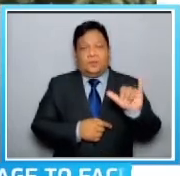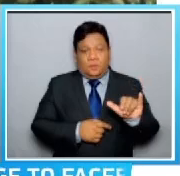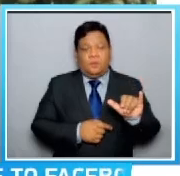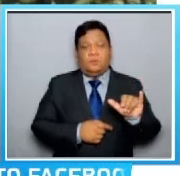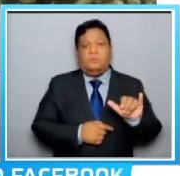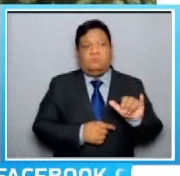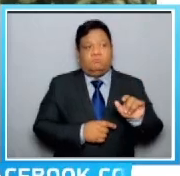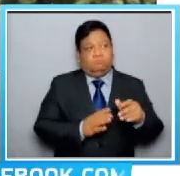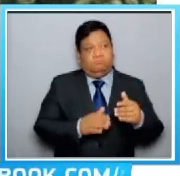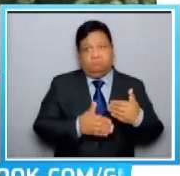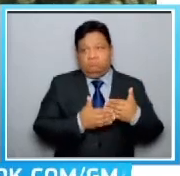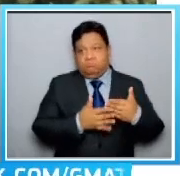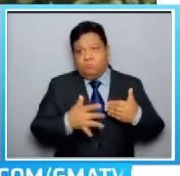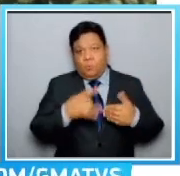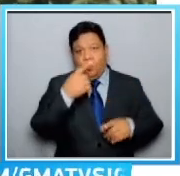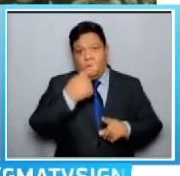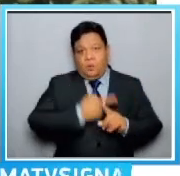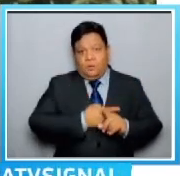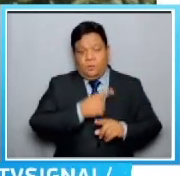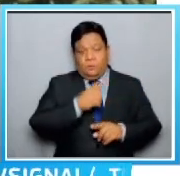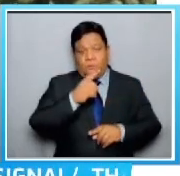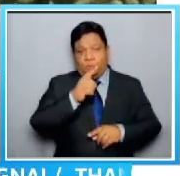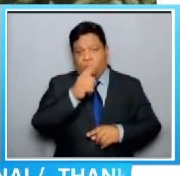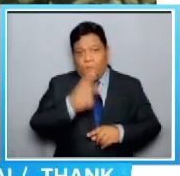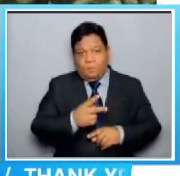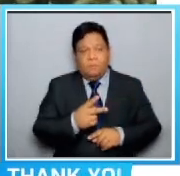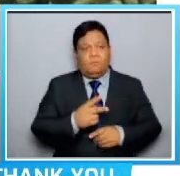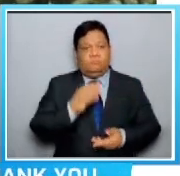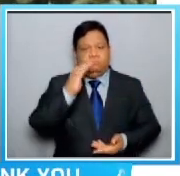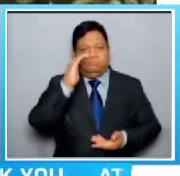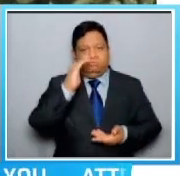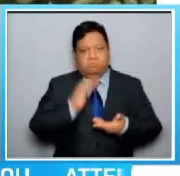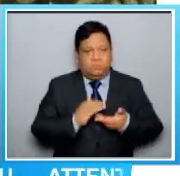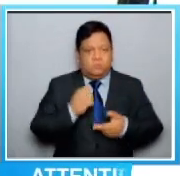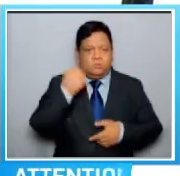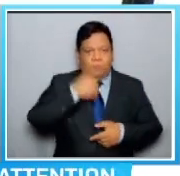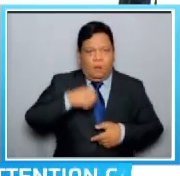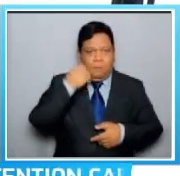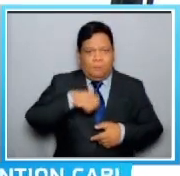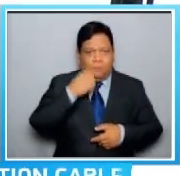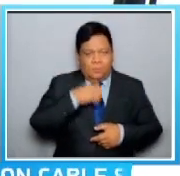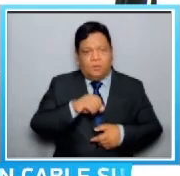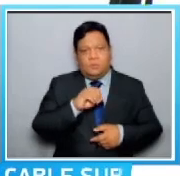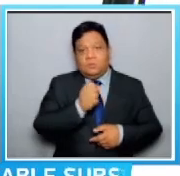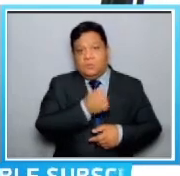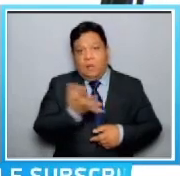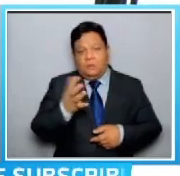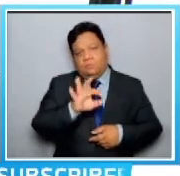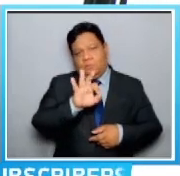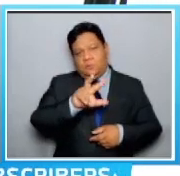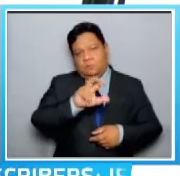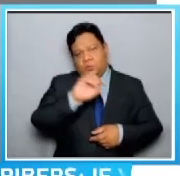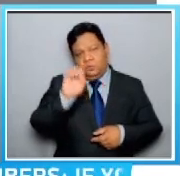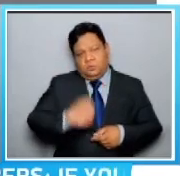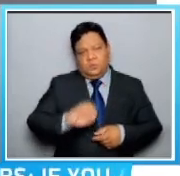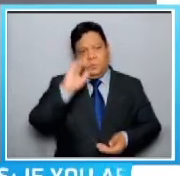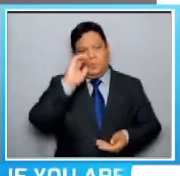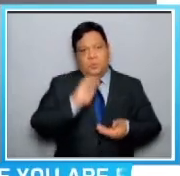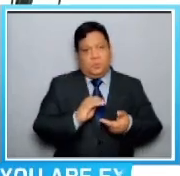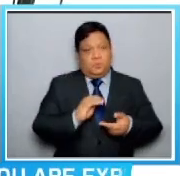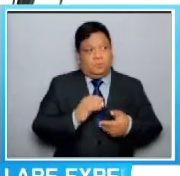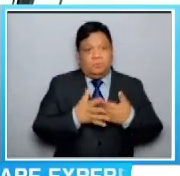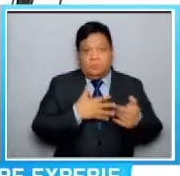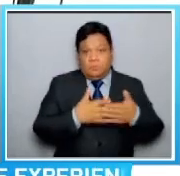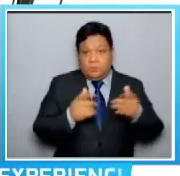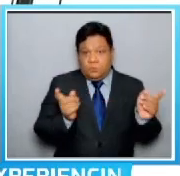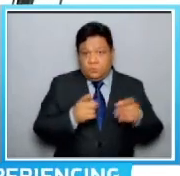1.5 months nagkaroon po tayo ng pagbaba ng insidente ng traffic violations ng 93%. Mm-hmm. So kahit maikli pa lang po yung panahon, no,